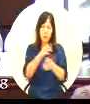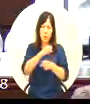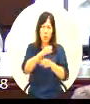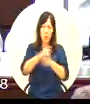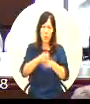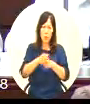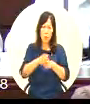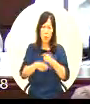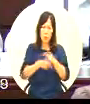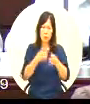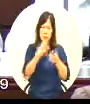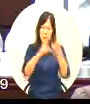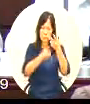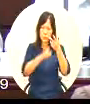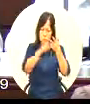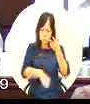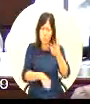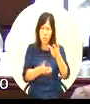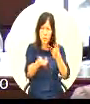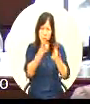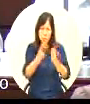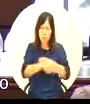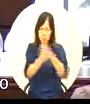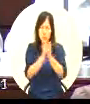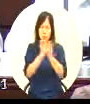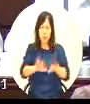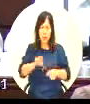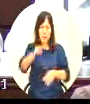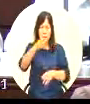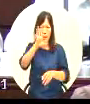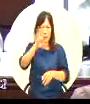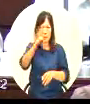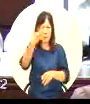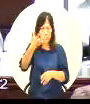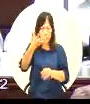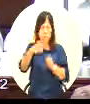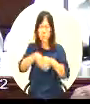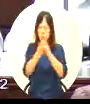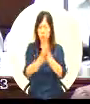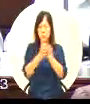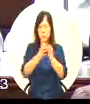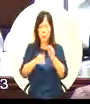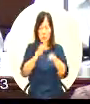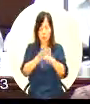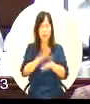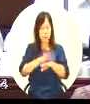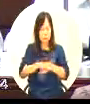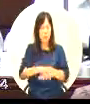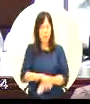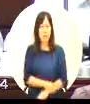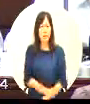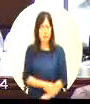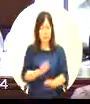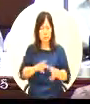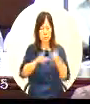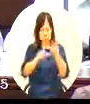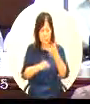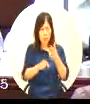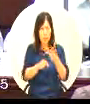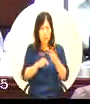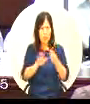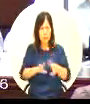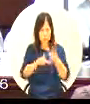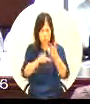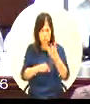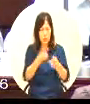完成是七月底之前会整个把现在的184全部都完成哈。 今年七月 是一定是今